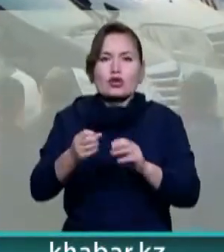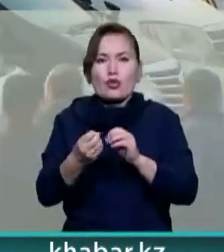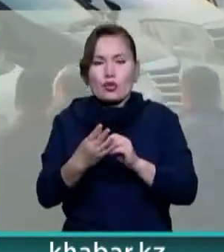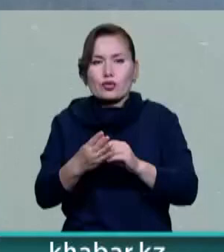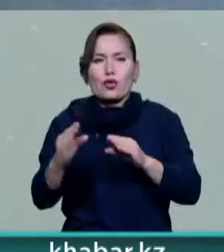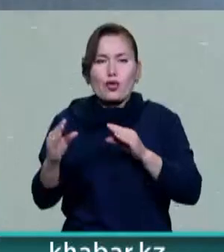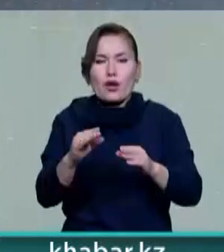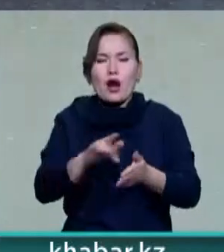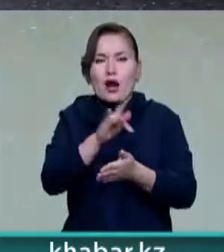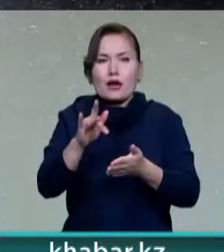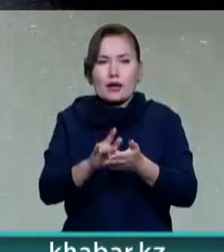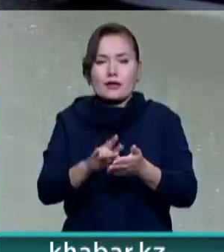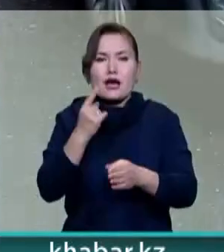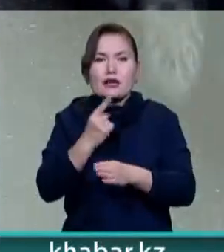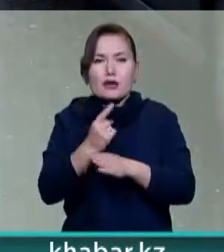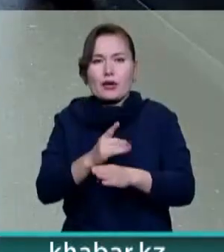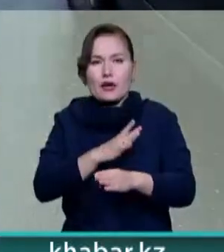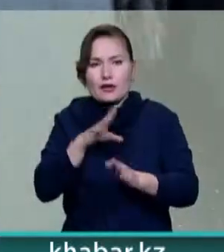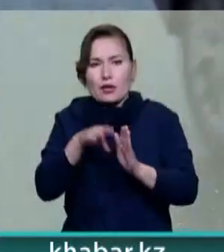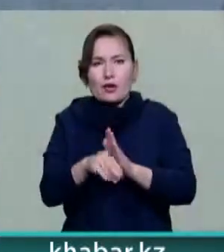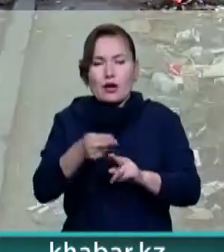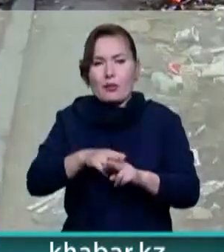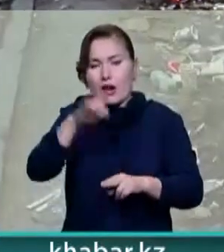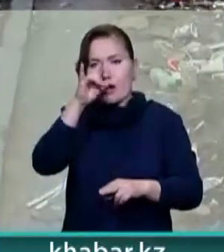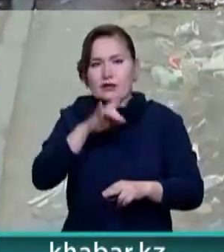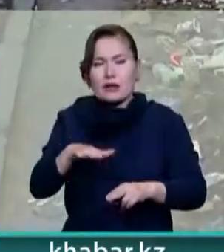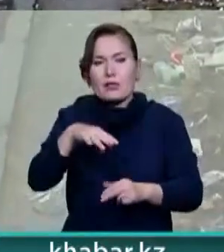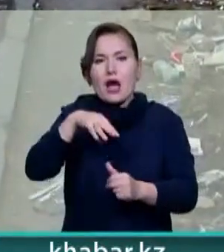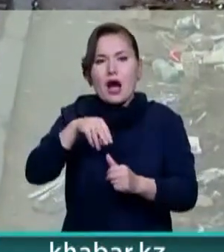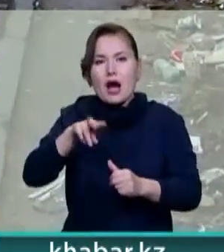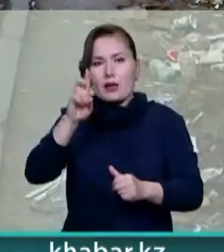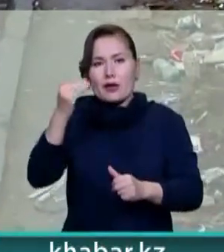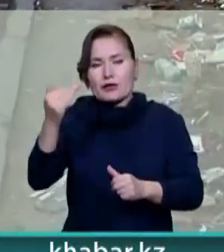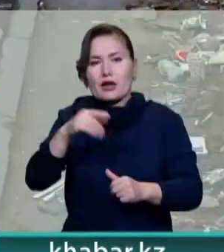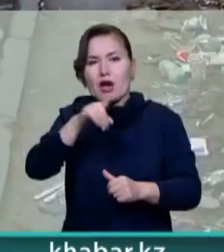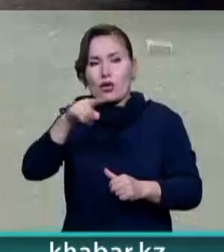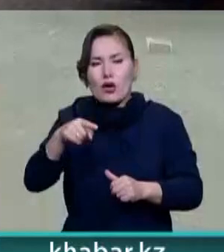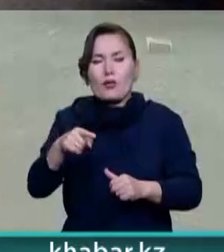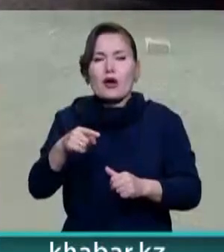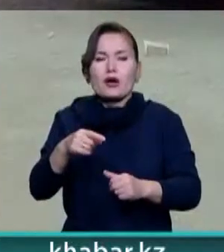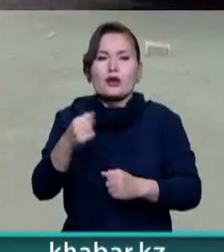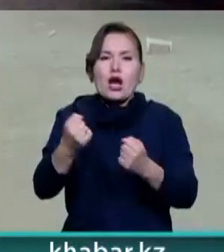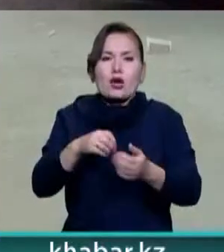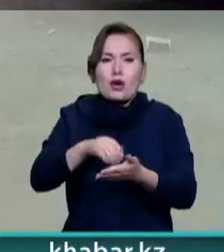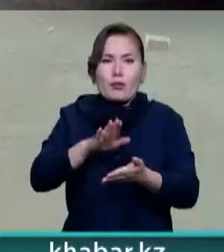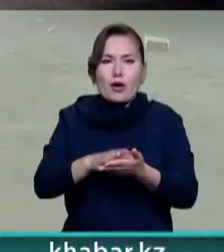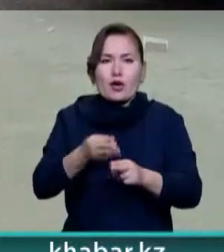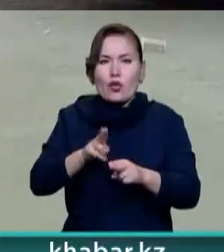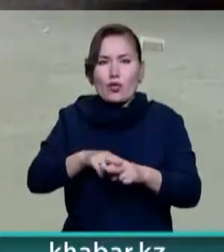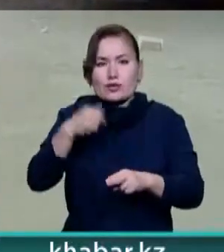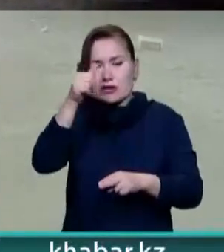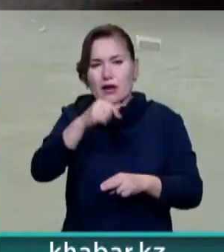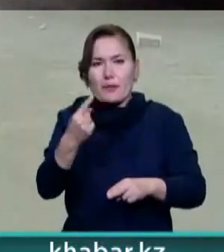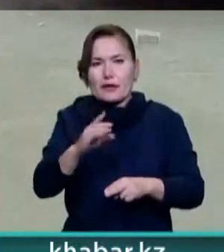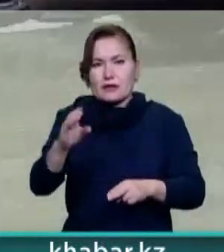қалада жүргізілмейтіні анықталған. Айта кеткен жөн, елімізде Армения нөмірімен жүрген автокөліктерді тіркеу осы жылдың бірінші